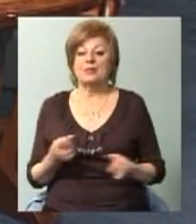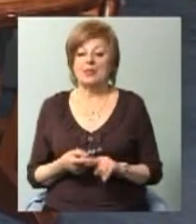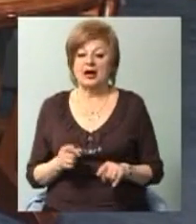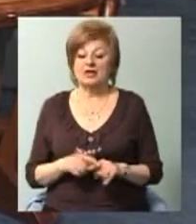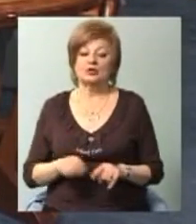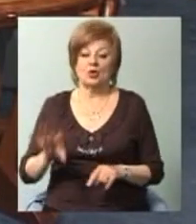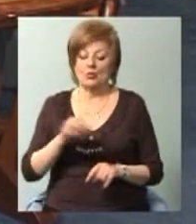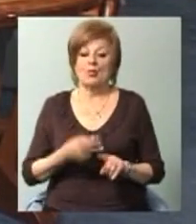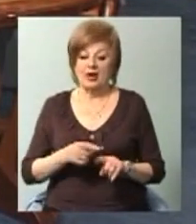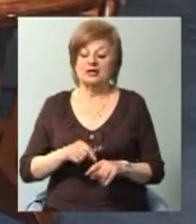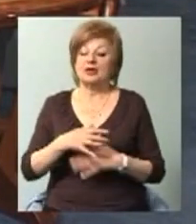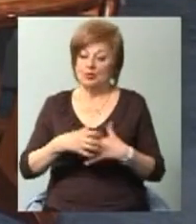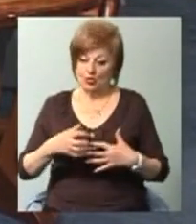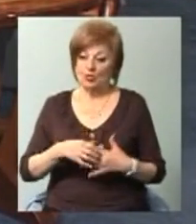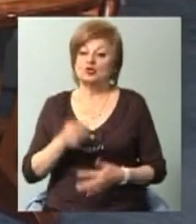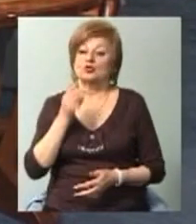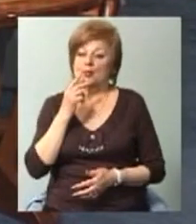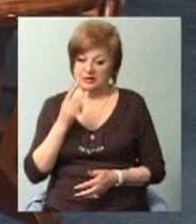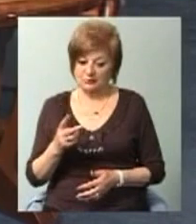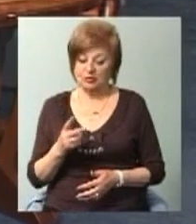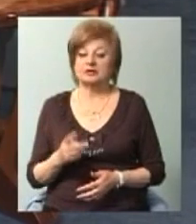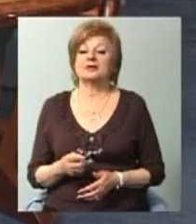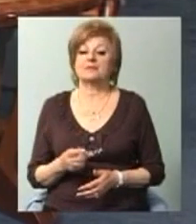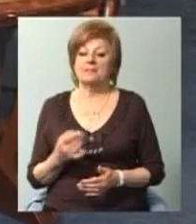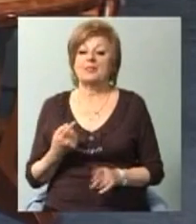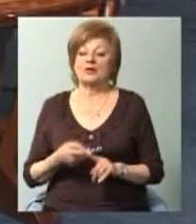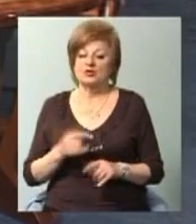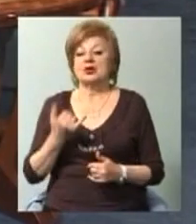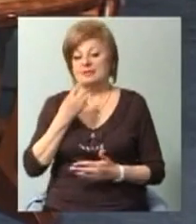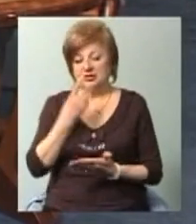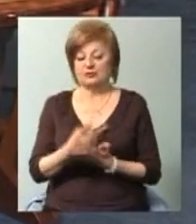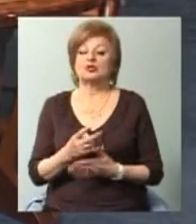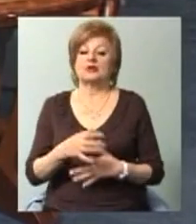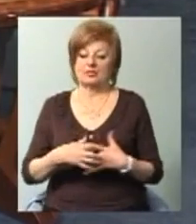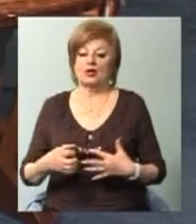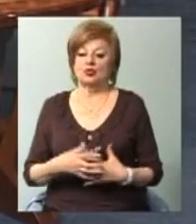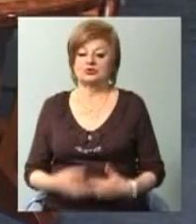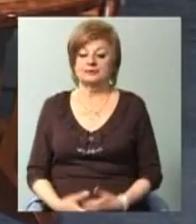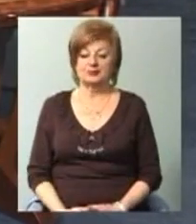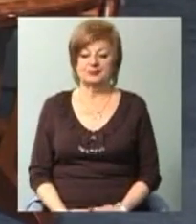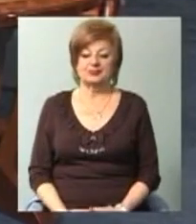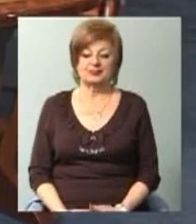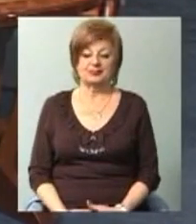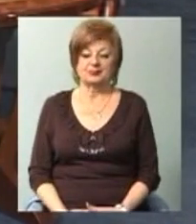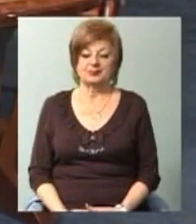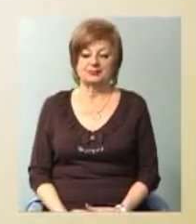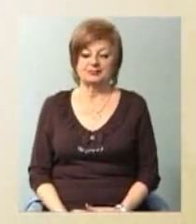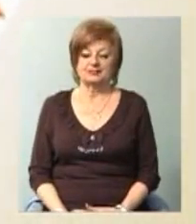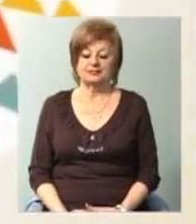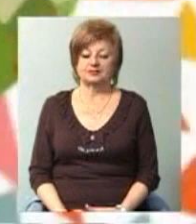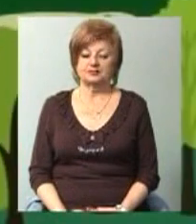про бенгальську кішку. Хочеш довідатись трішки більше? Так. Саме про неї і наш наступний сюжет.